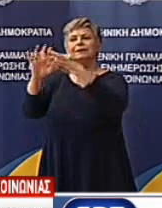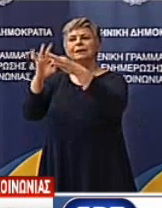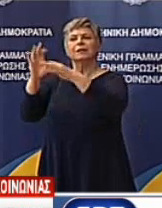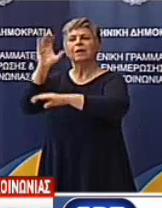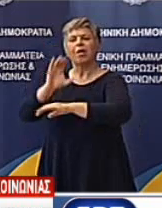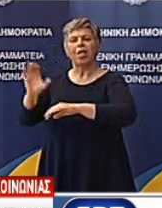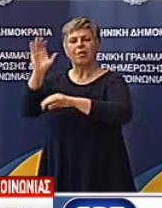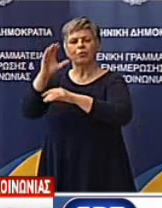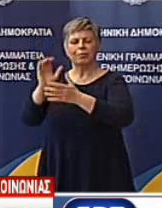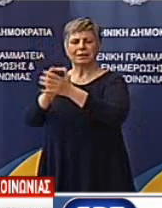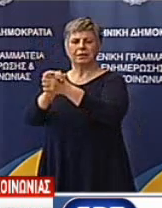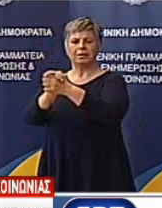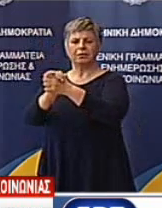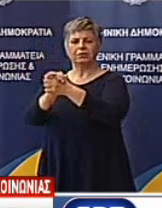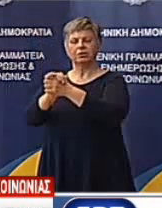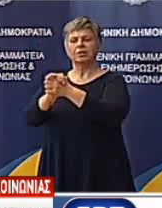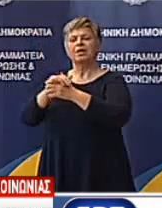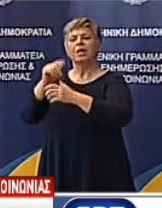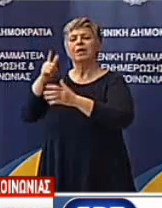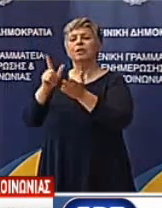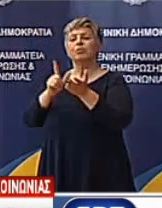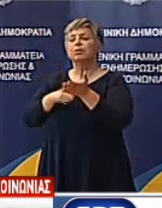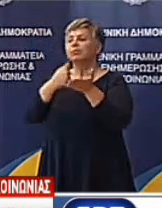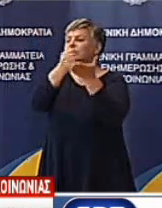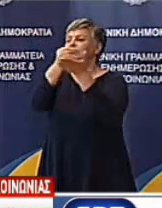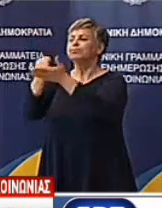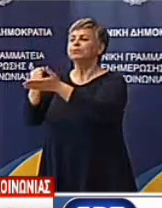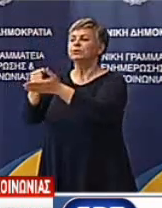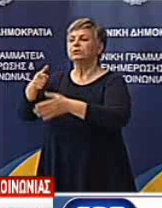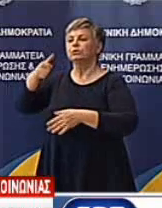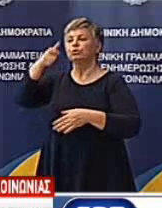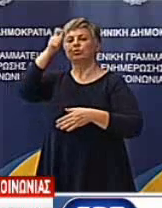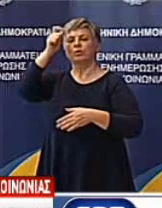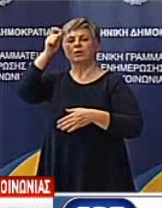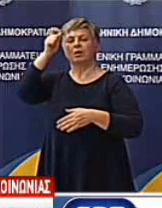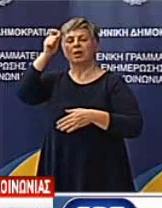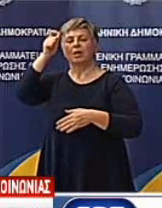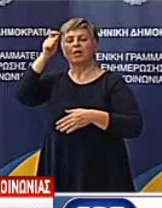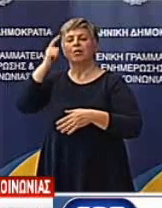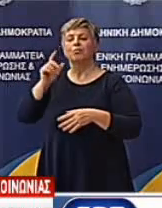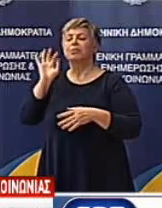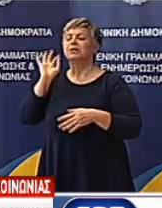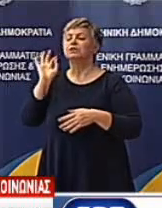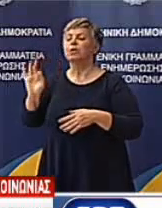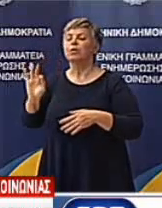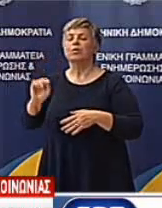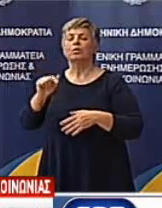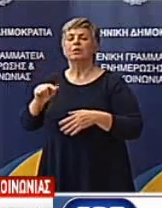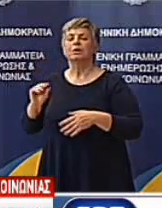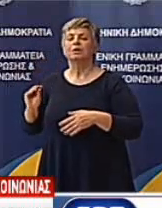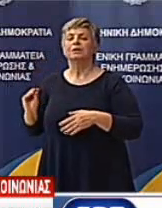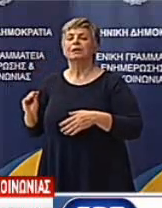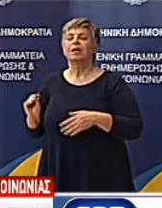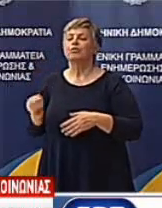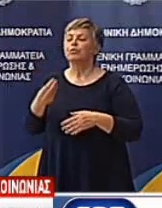πρέπει να βοηθήσει και με τους αντίστοιχους πόρους και την Τουρκία, προκειμένου, όπως ξέρουμε, το κλειδί του ζητήματος βρίσκεται